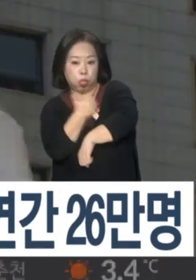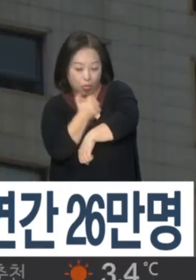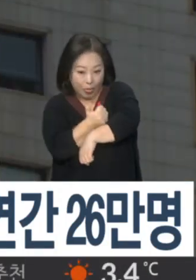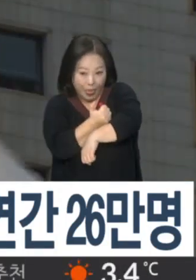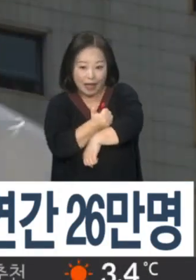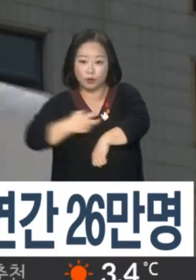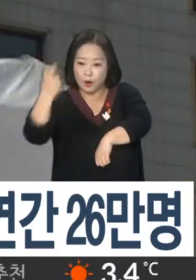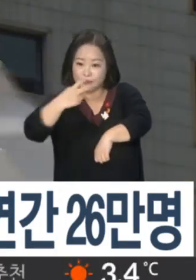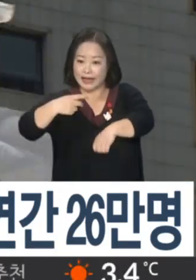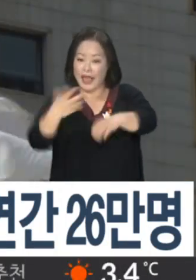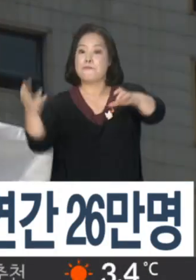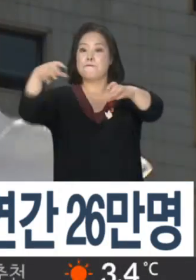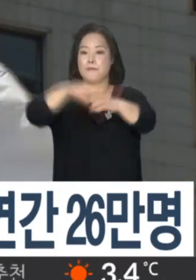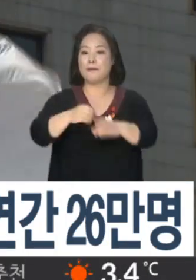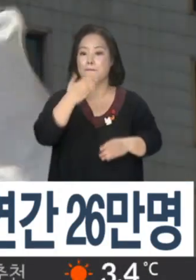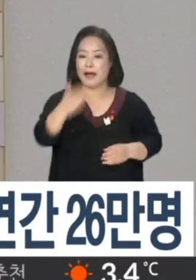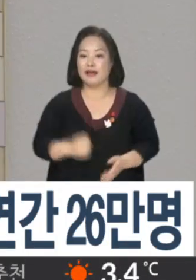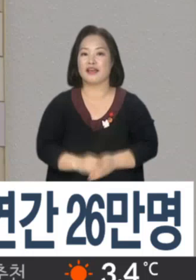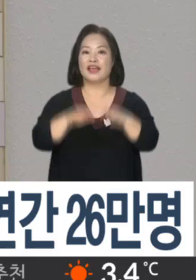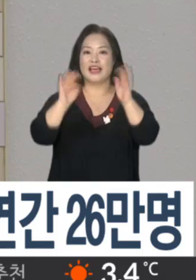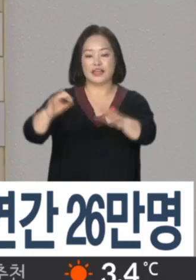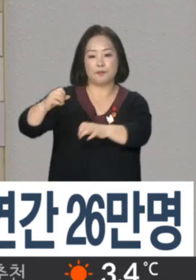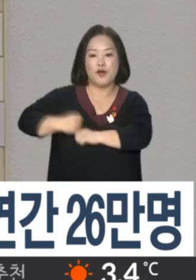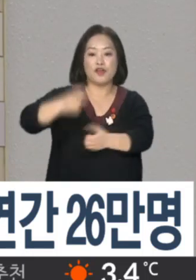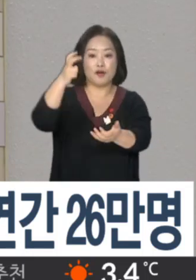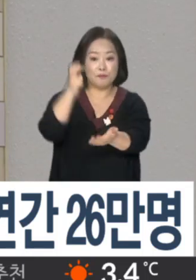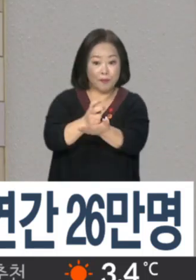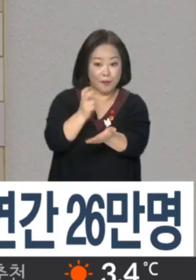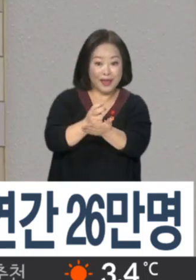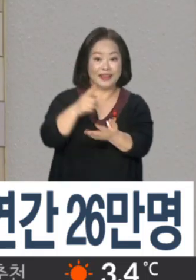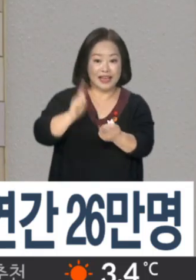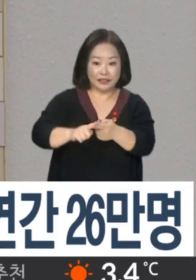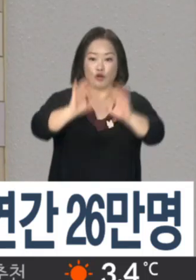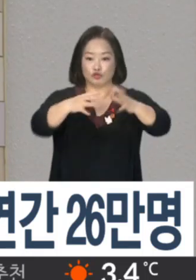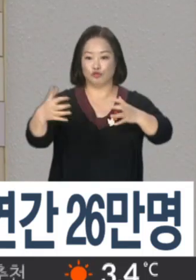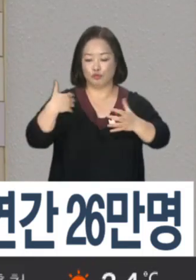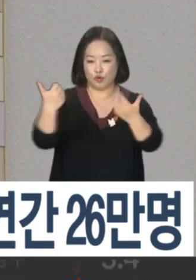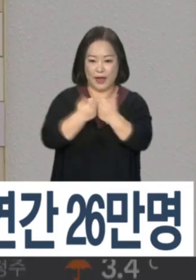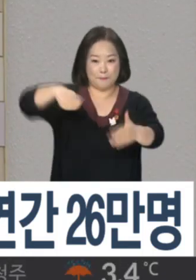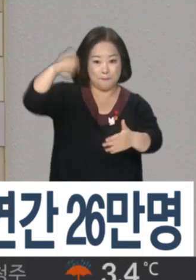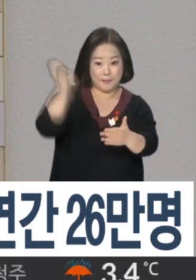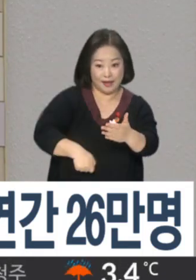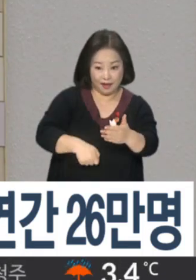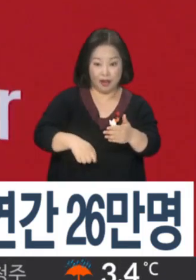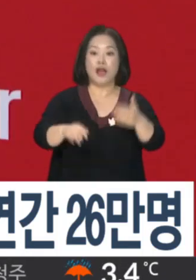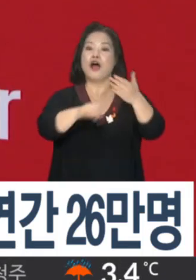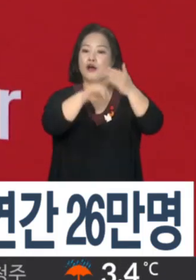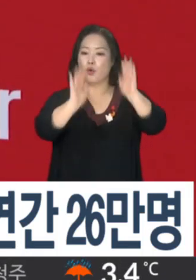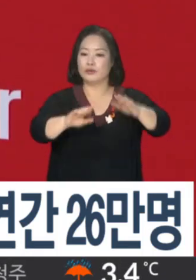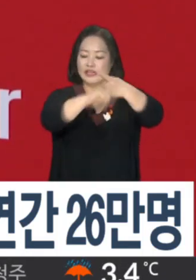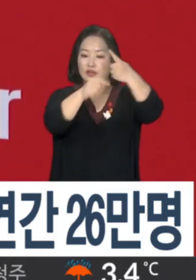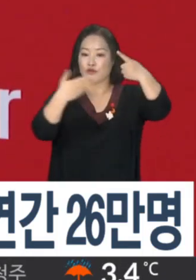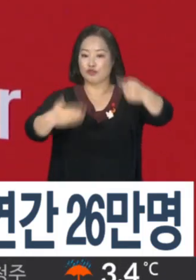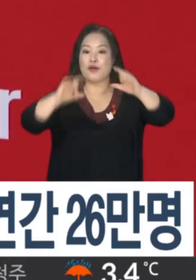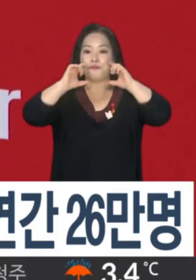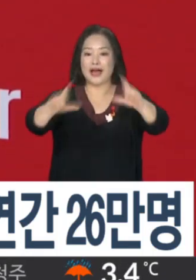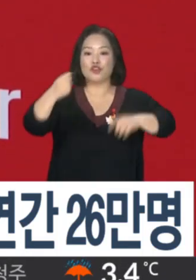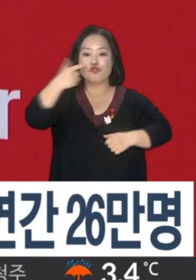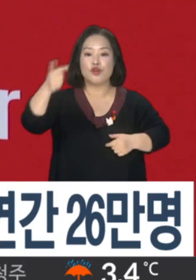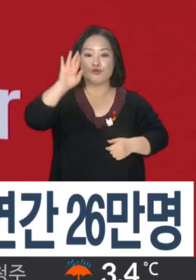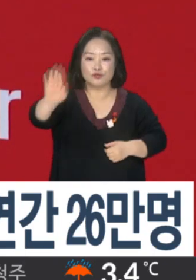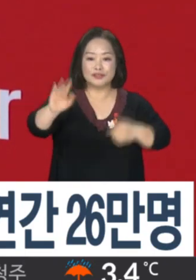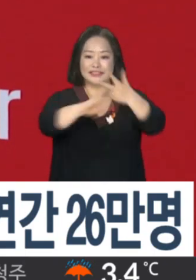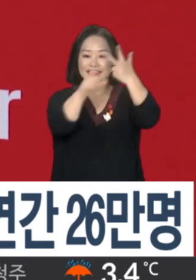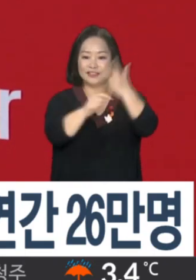됩니다 병무청은이 같은 내용을 담은 병역법 개정안이 어제 국무회의에서 의결돼 오는 9일 공포되면 6개월 후인